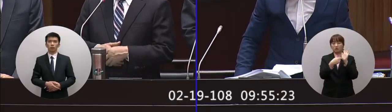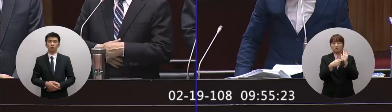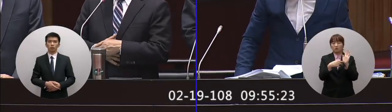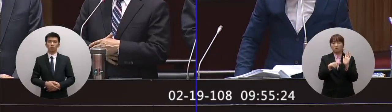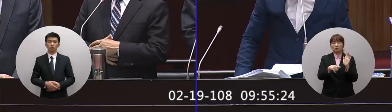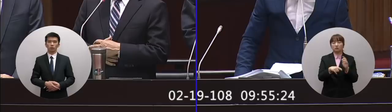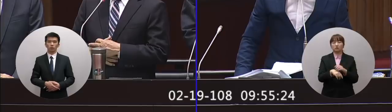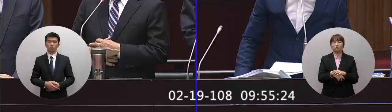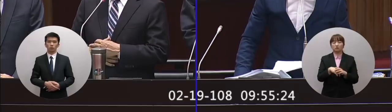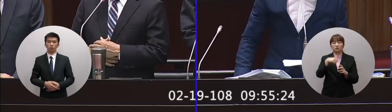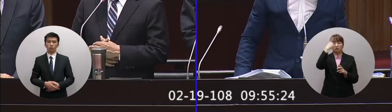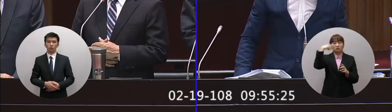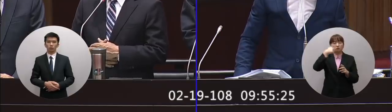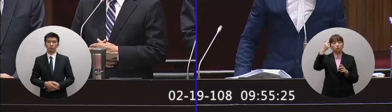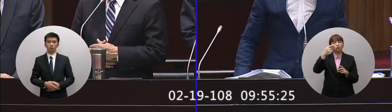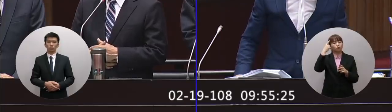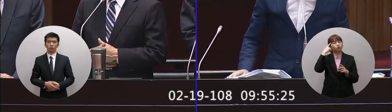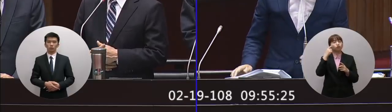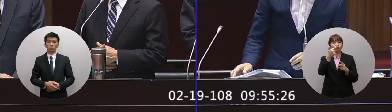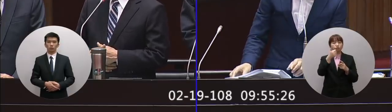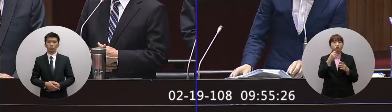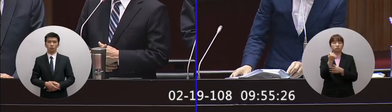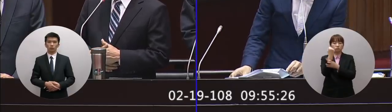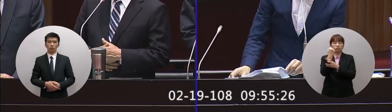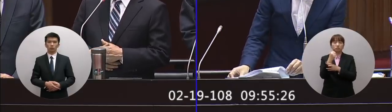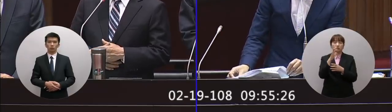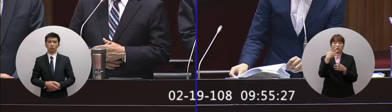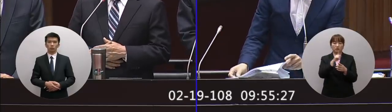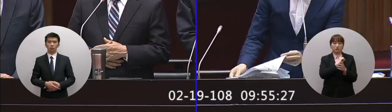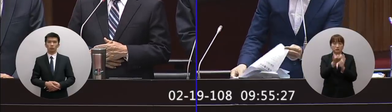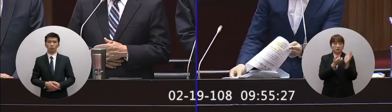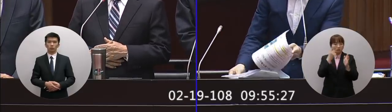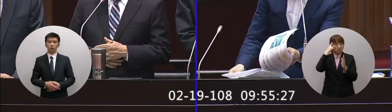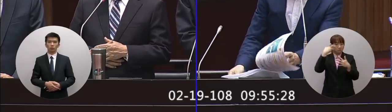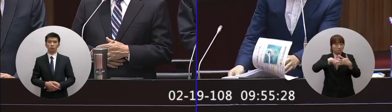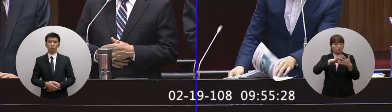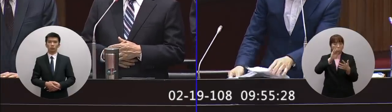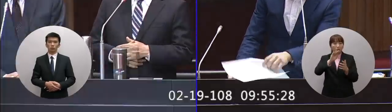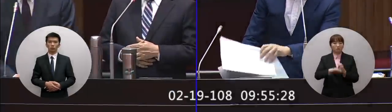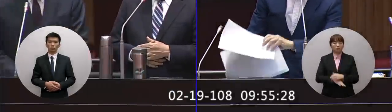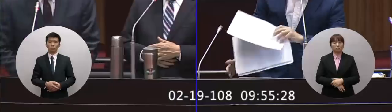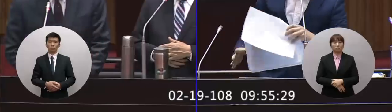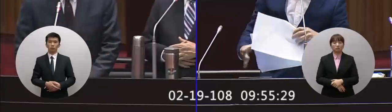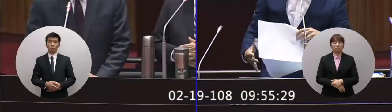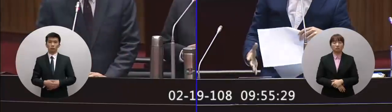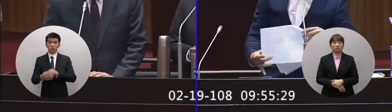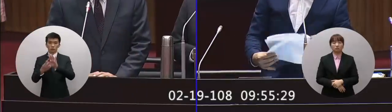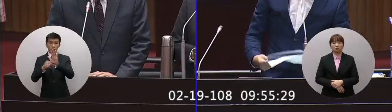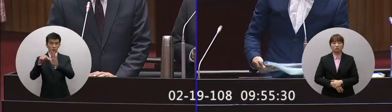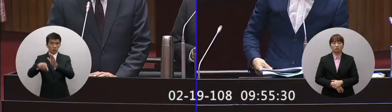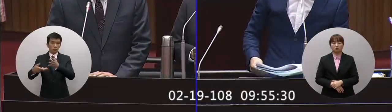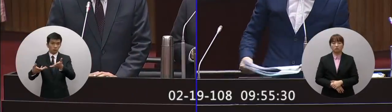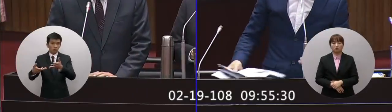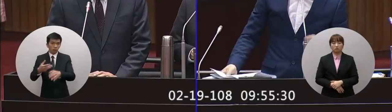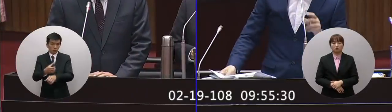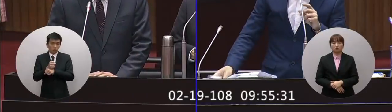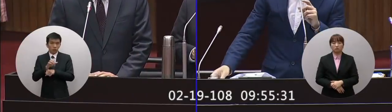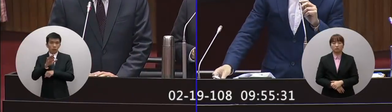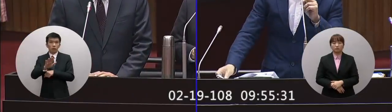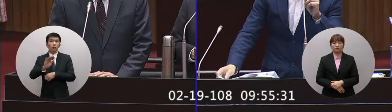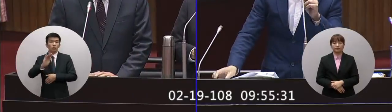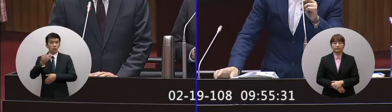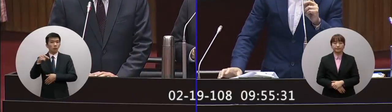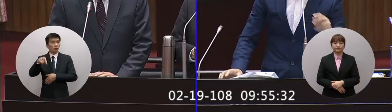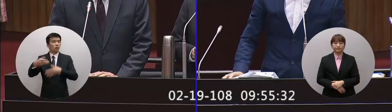的司长是说乐见其成啊？当时有没有考虑到这个问题？ 我们是有注意到这个问题，但这个问